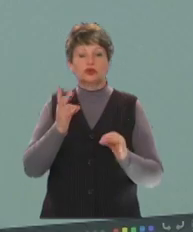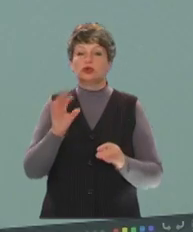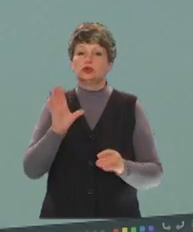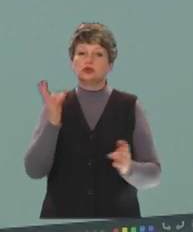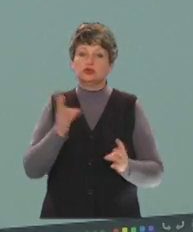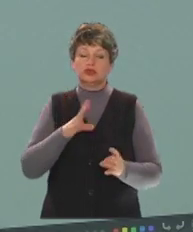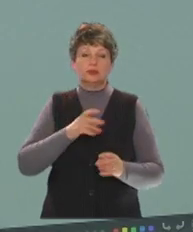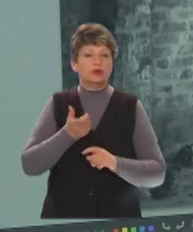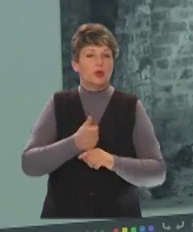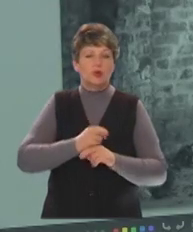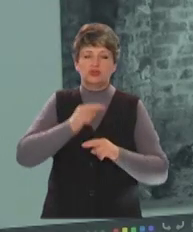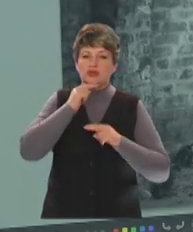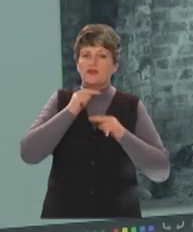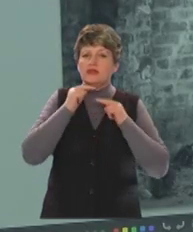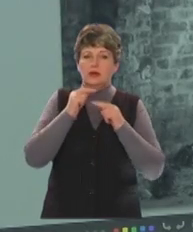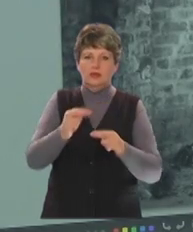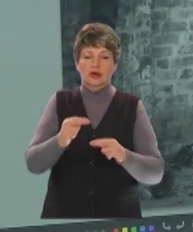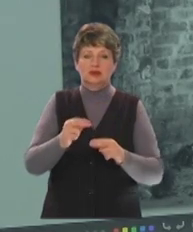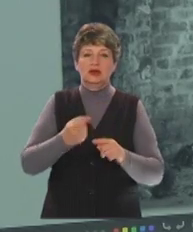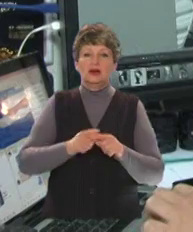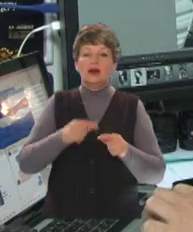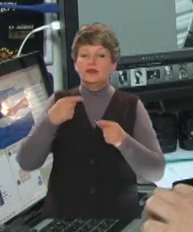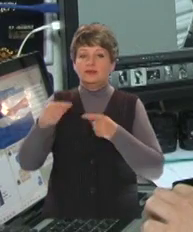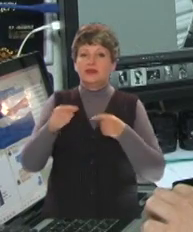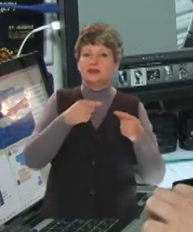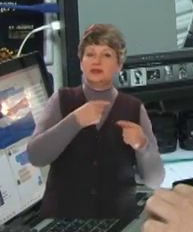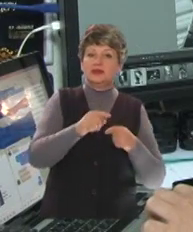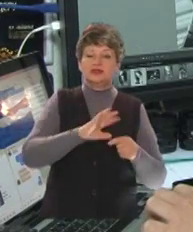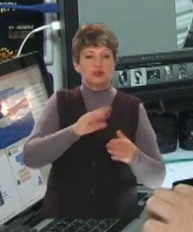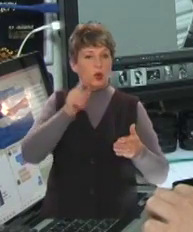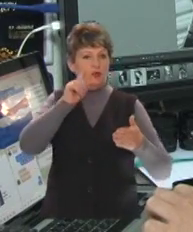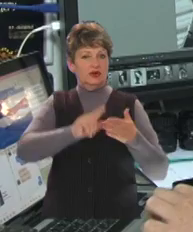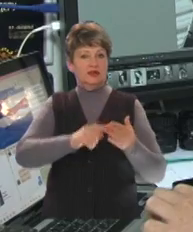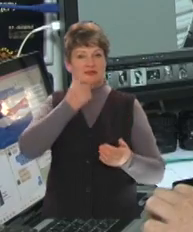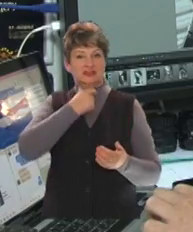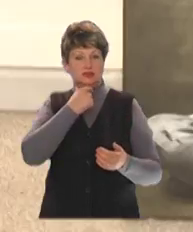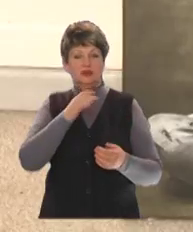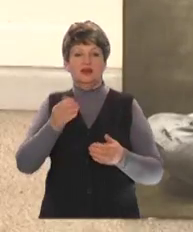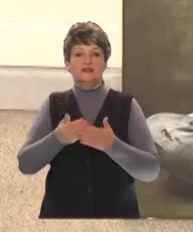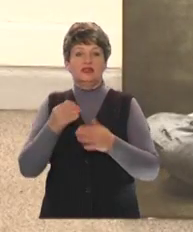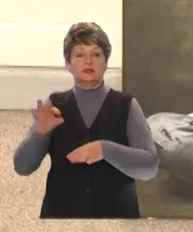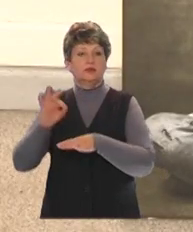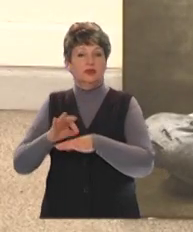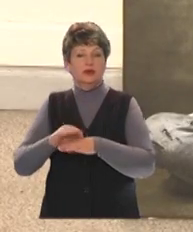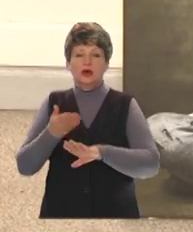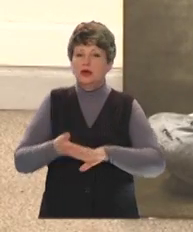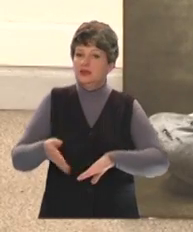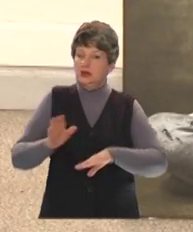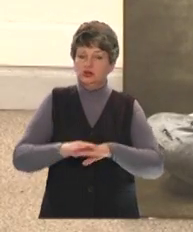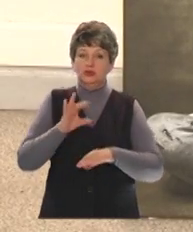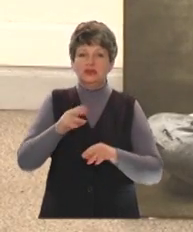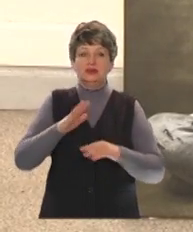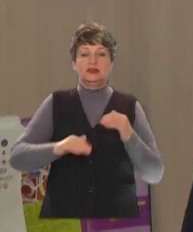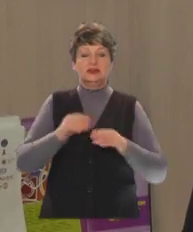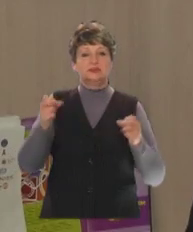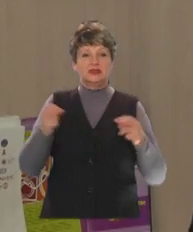втім потрібно бути надзвичайно уважними, стверджує психолог. Відрізнити звичайну невпевненість від підліткової депресії важко навіть